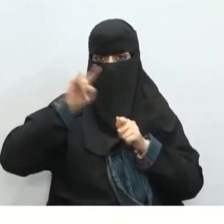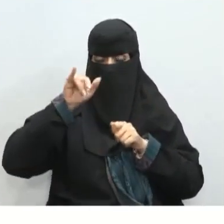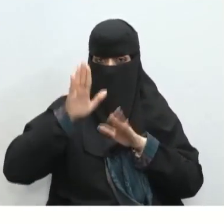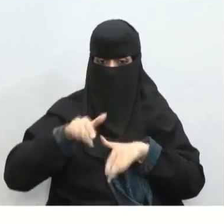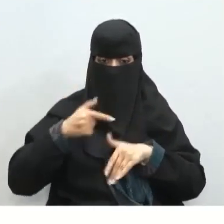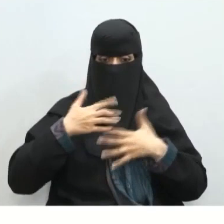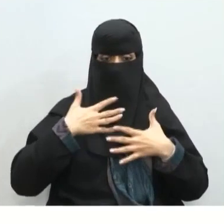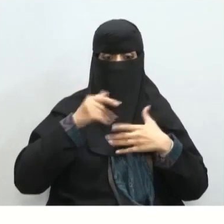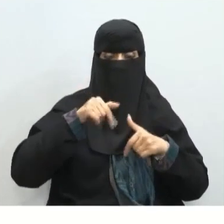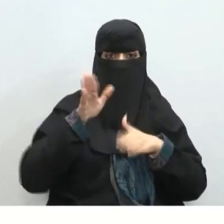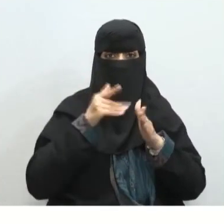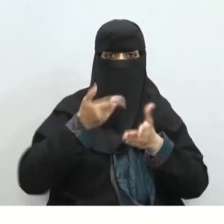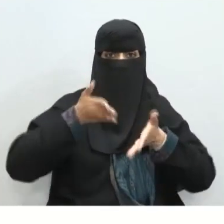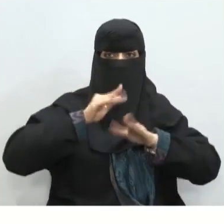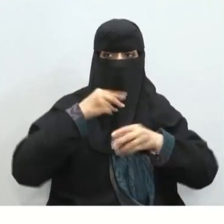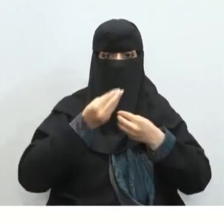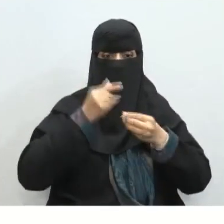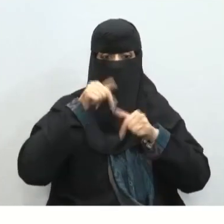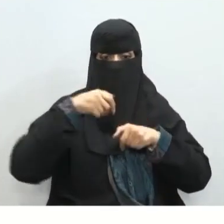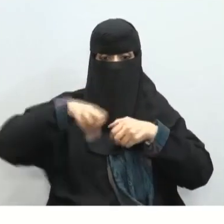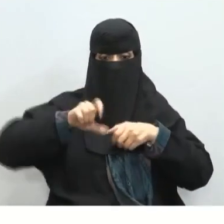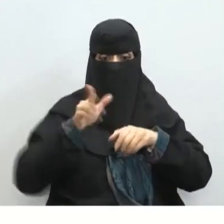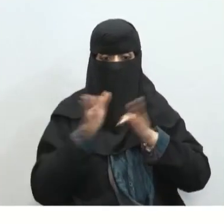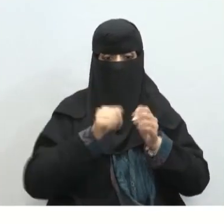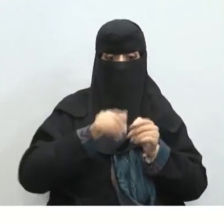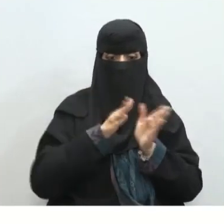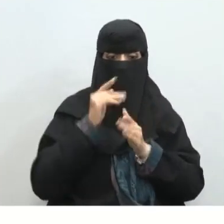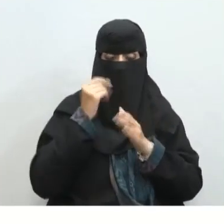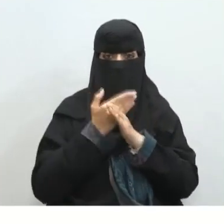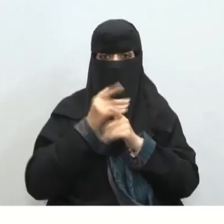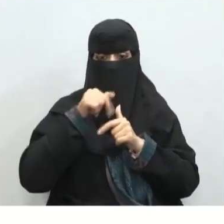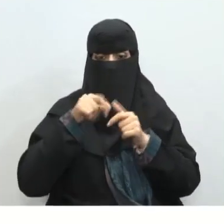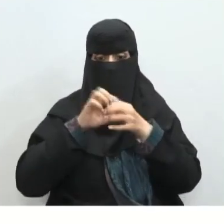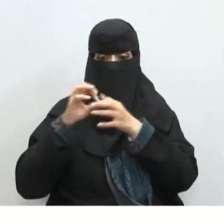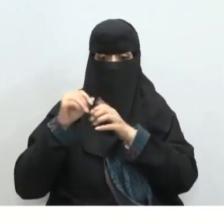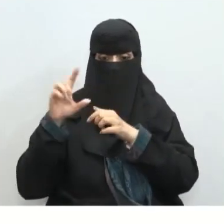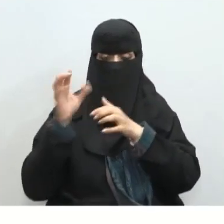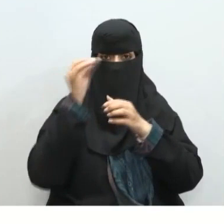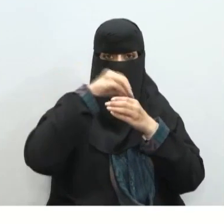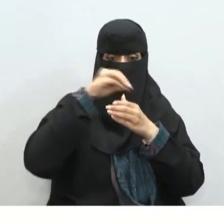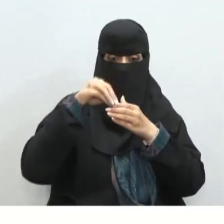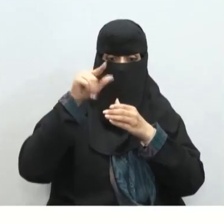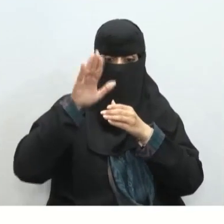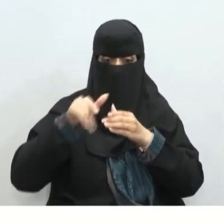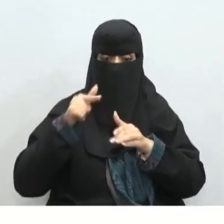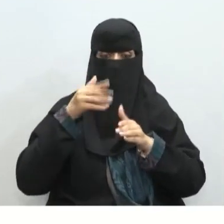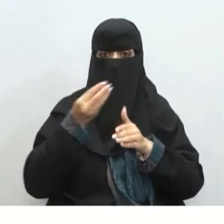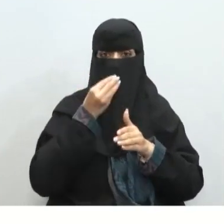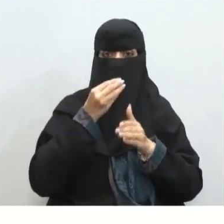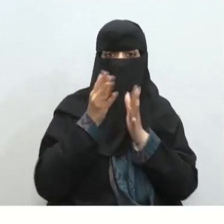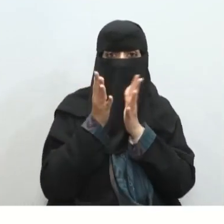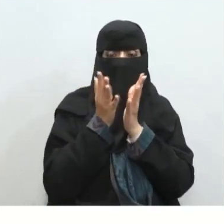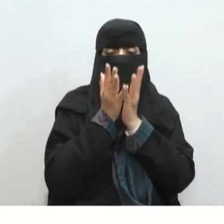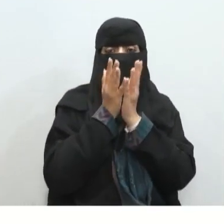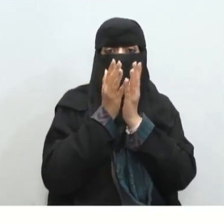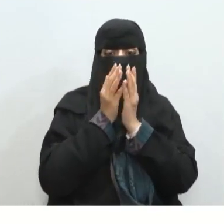الاكسجين في التنفس الهوائي اكثر فاعليه في تكوين جزيئ الاي تي بي لان حلقه كريبس وسلسله نقل الالكترون تحتاج الى وجود الاكسجين وتنتج